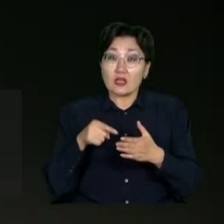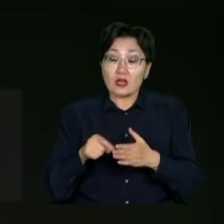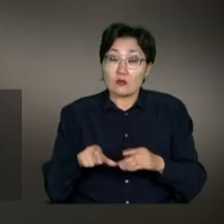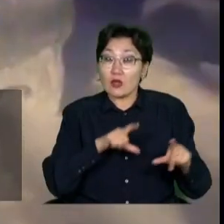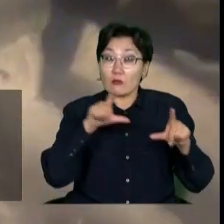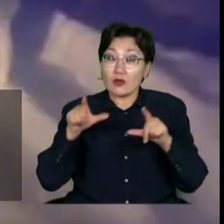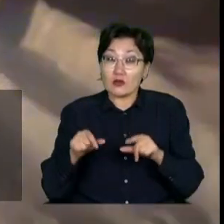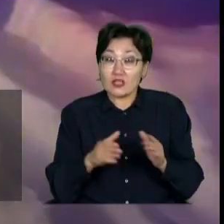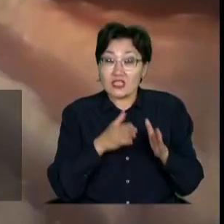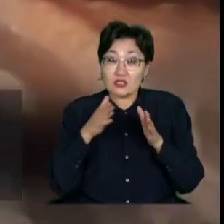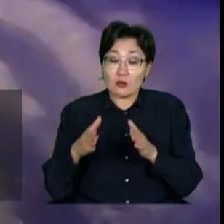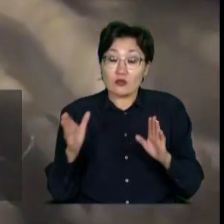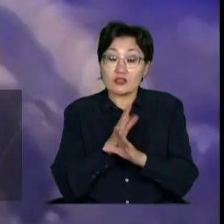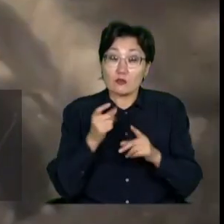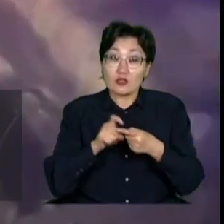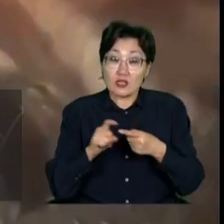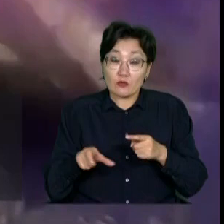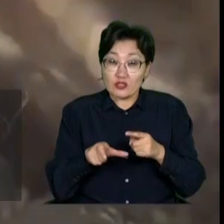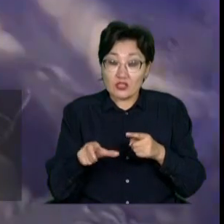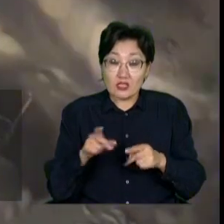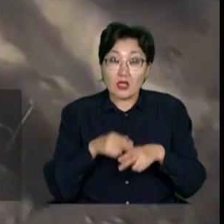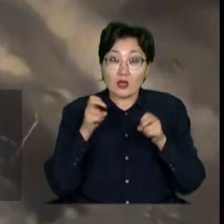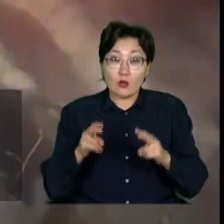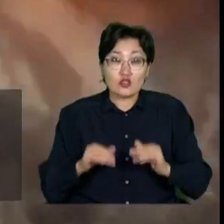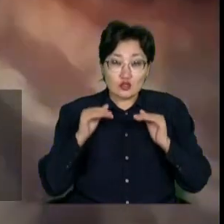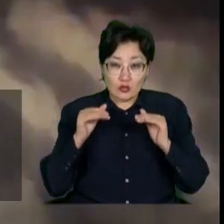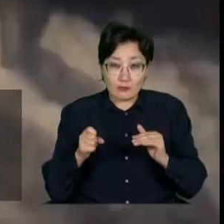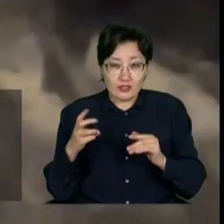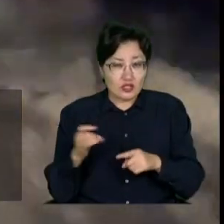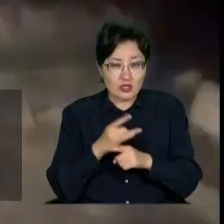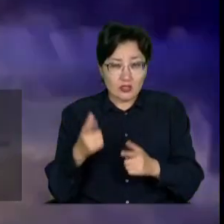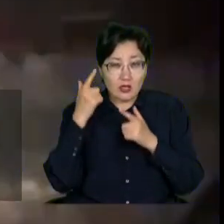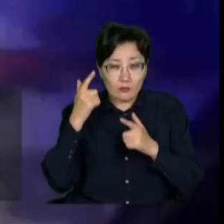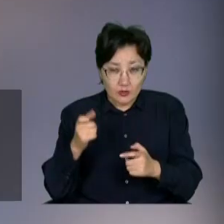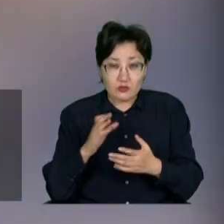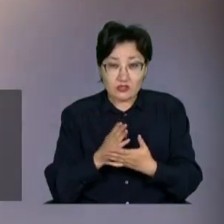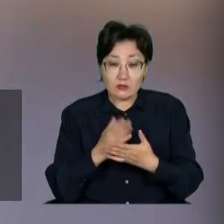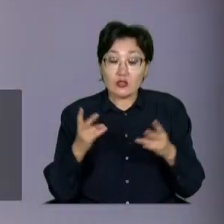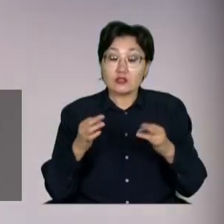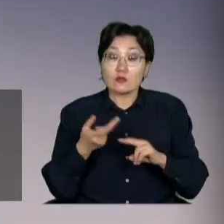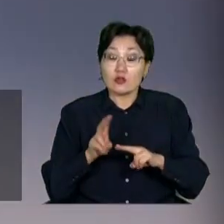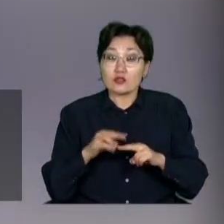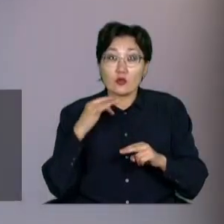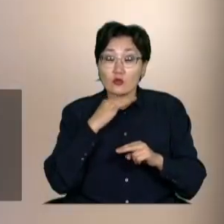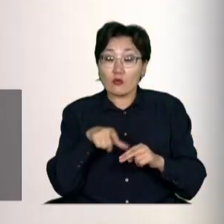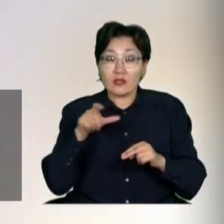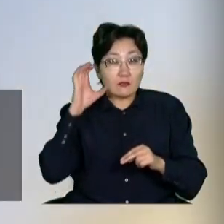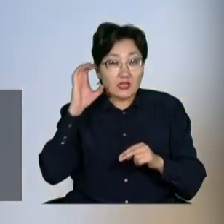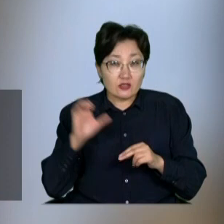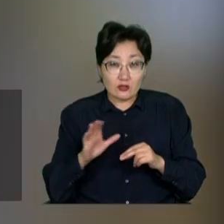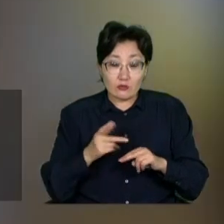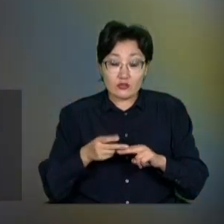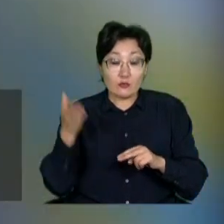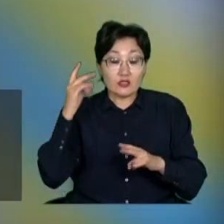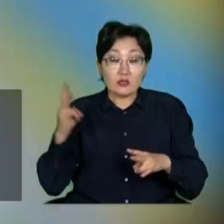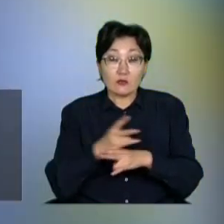шақырған еді. Ауа райына байланысты қазір күре жолдарда қауіп жоғары екенін бірнеше мәрте ескерткен де болатын. Алайда оған көбі құлақ аспаған секілді. Өткен